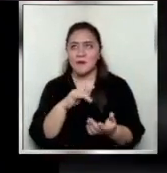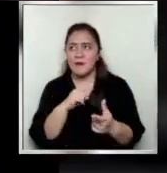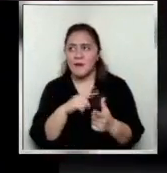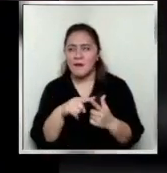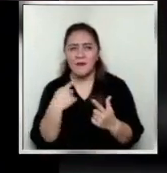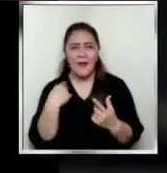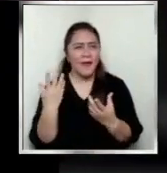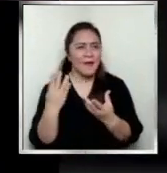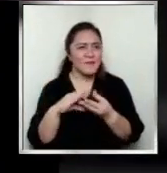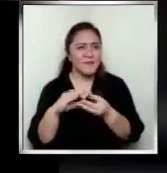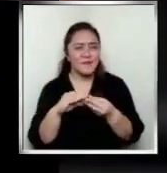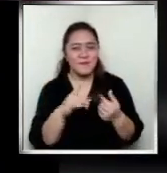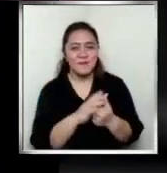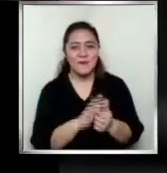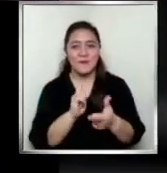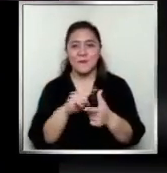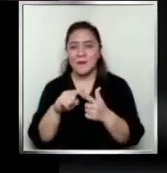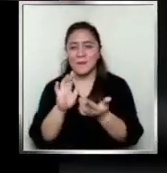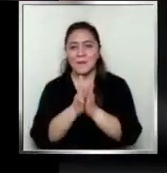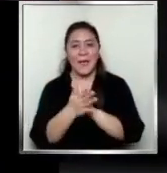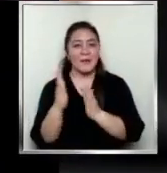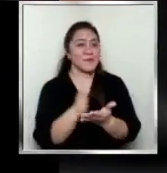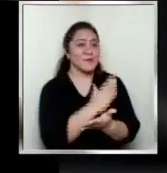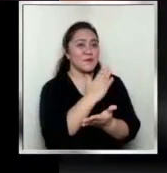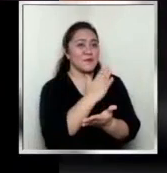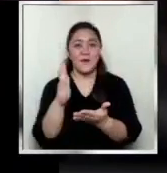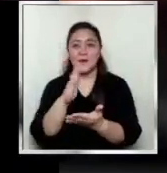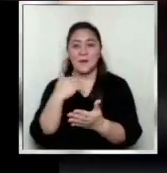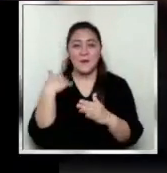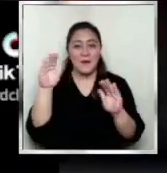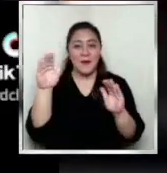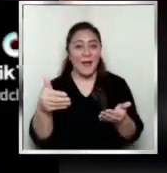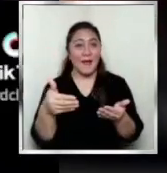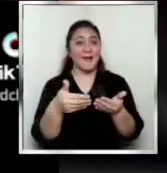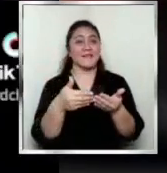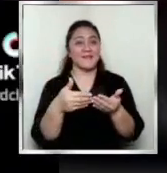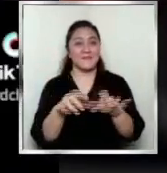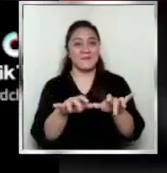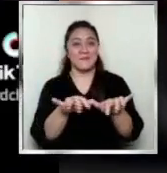kaya'y napakanta na kahit hindi pa tapos sa intro ang pianista ng choir.